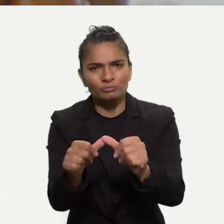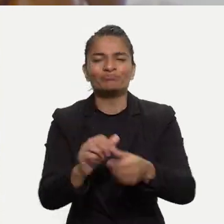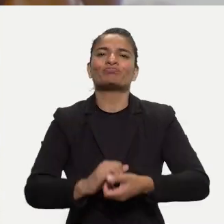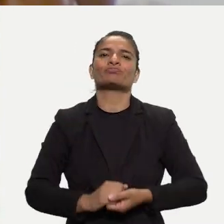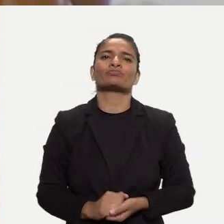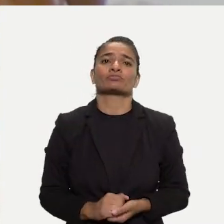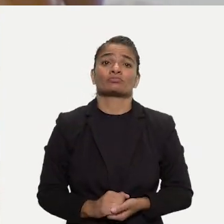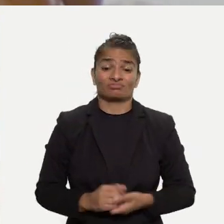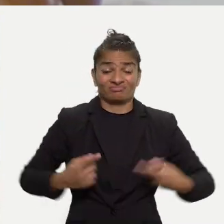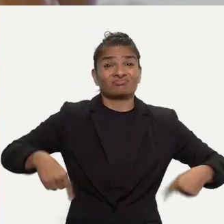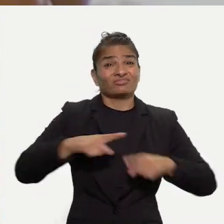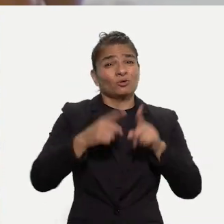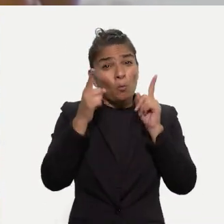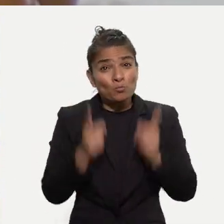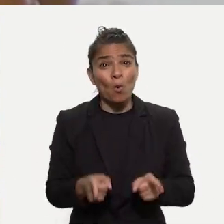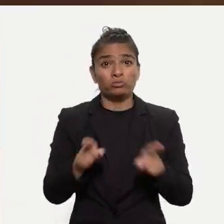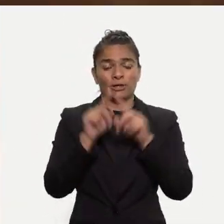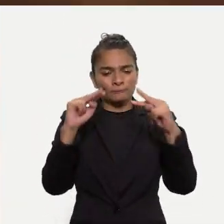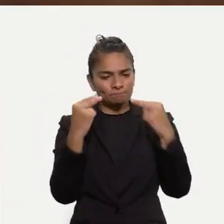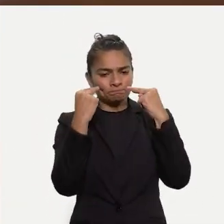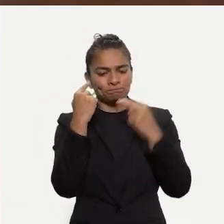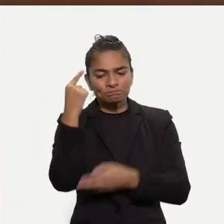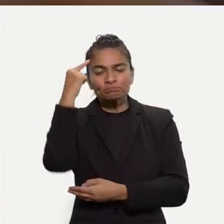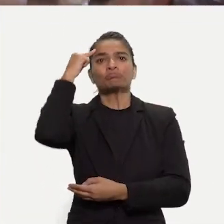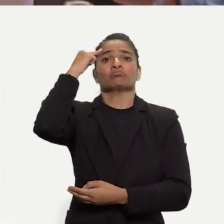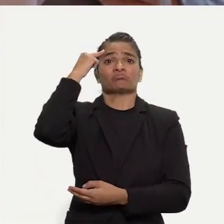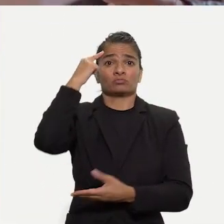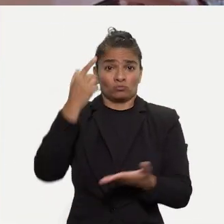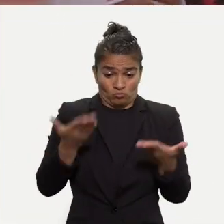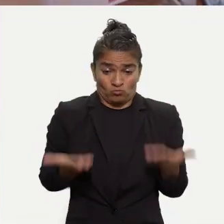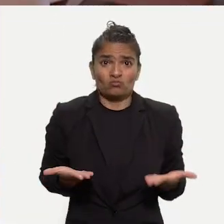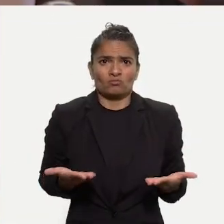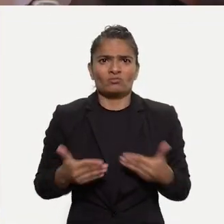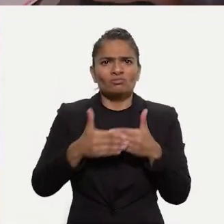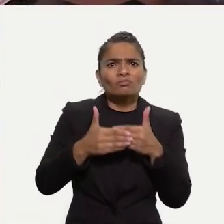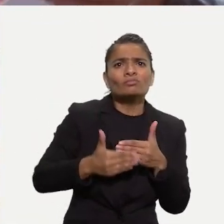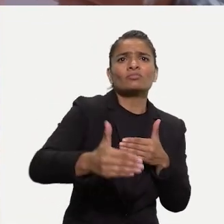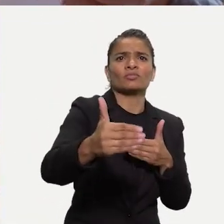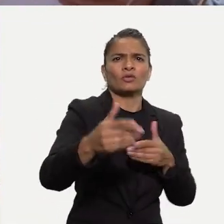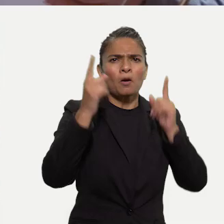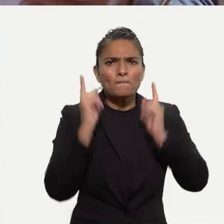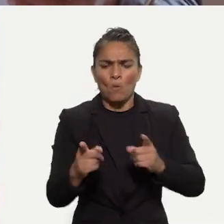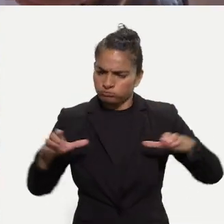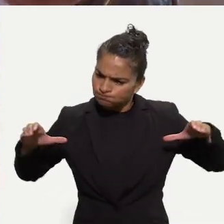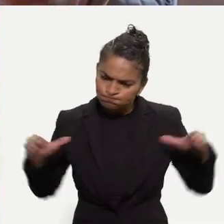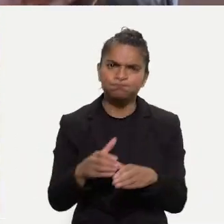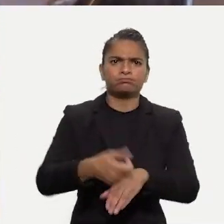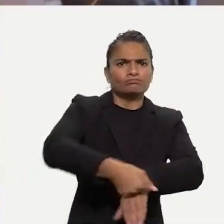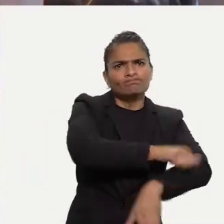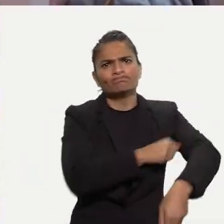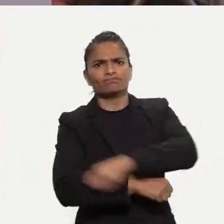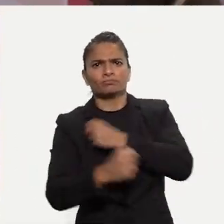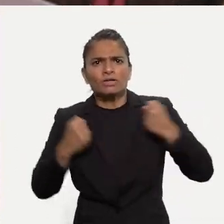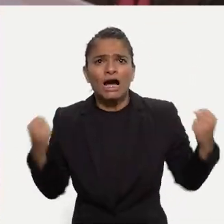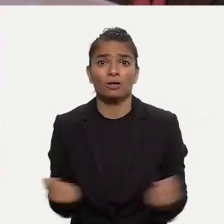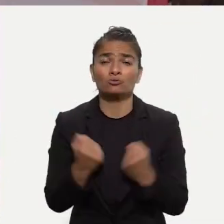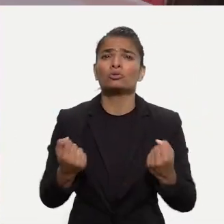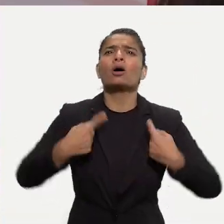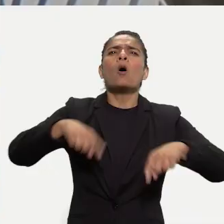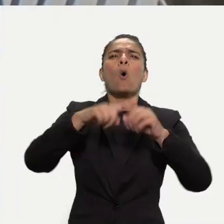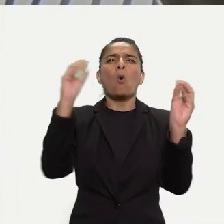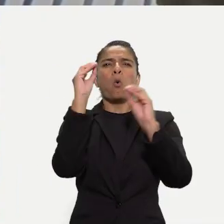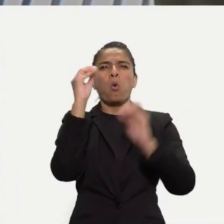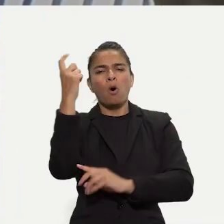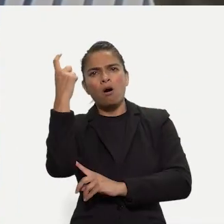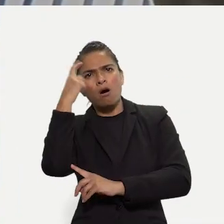qui se lance dans la résilience, que réellement il nous faut prendre conscience qu'aujourd'hui Nous ne pouvons